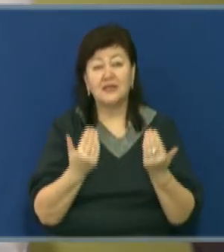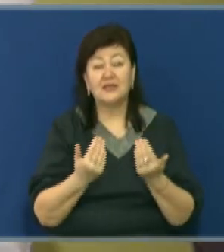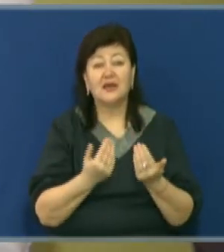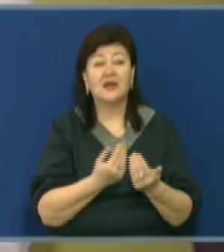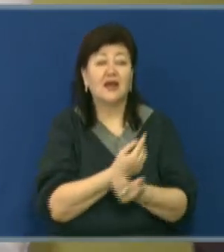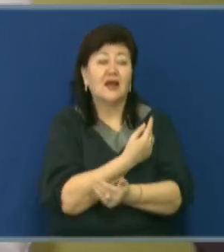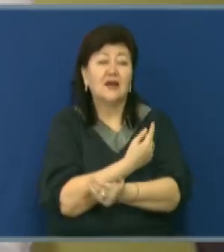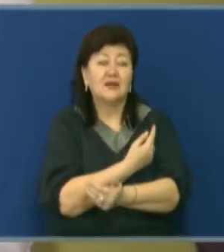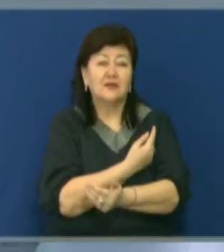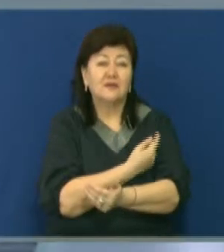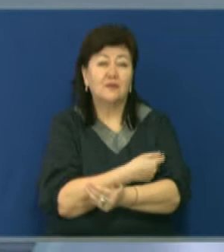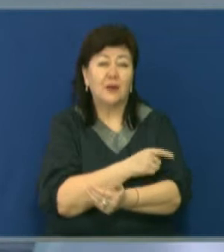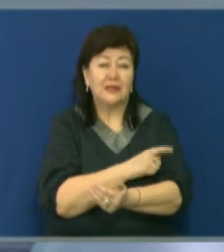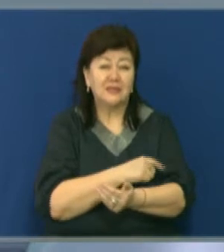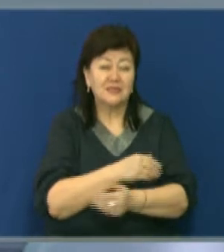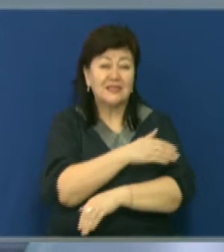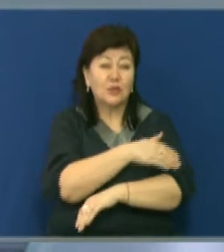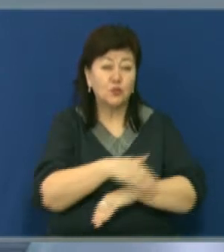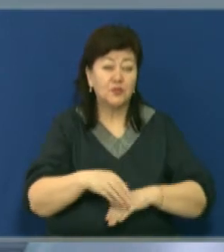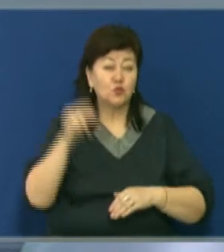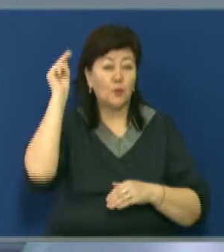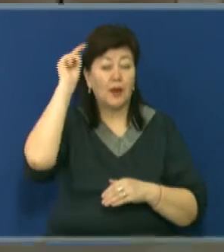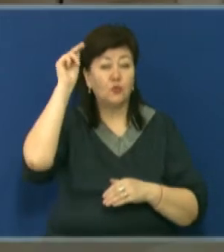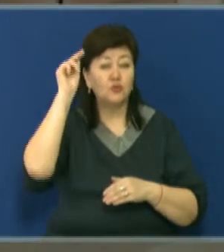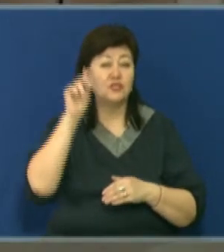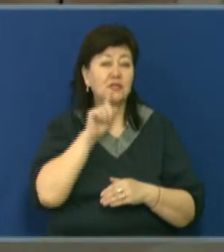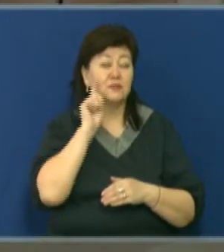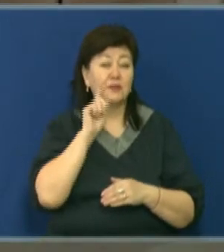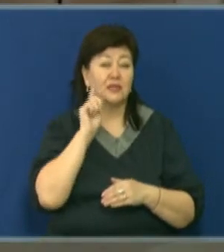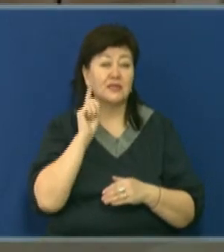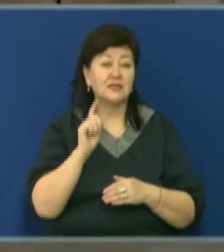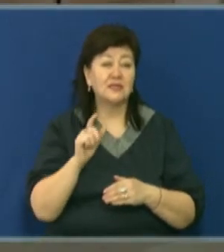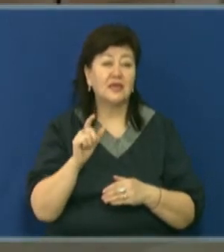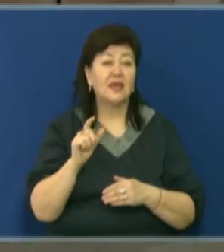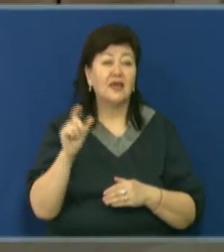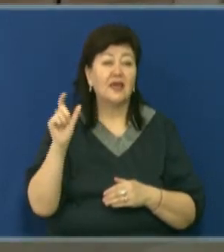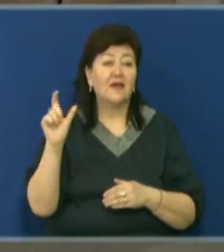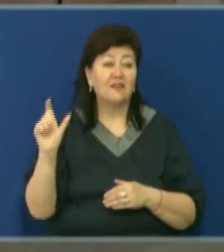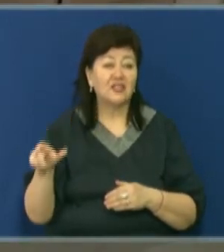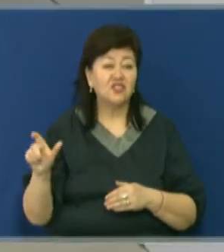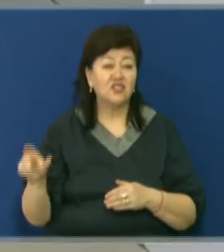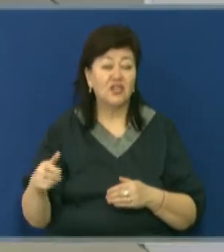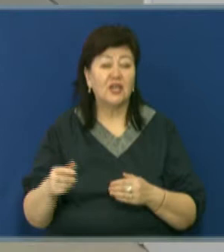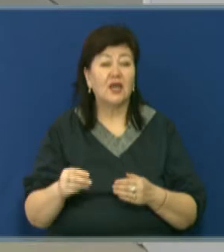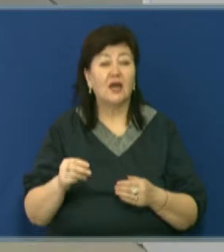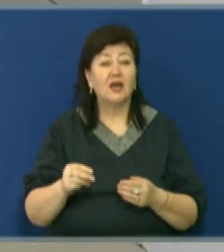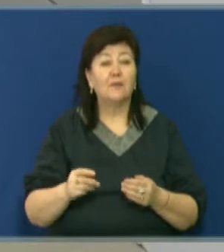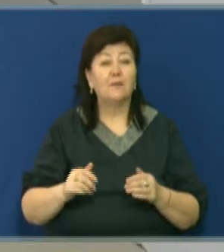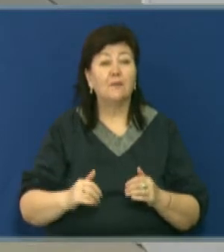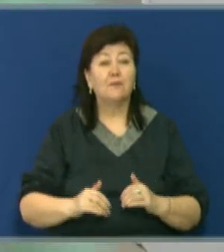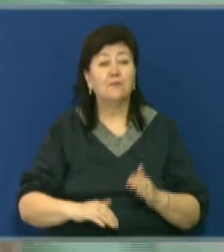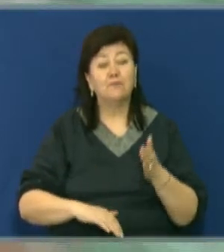клиникаларда тәжірибесін шыңдайды. Өткен жылы пандемияға байланысты тек 5 маман әлемнің жетекші медициналық орталықтарында біліктілігін